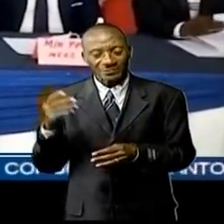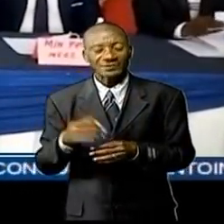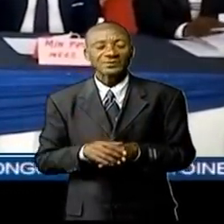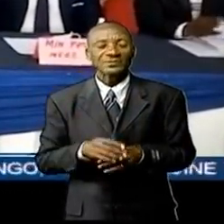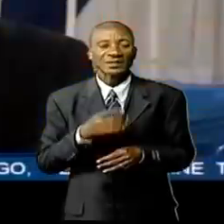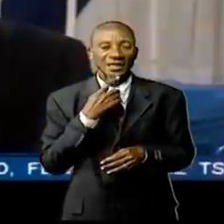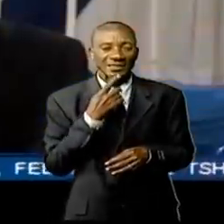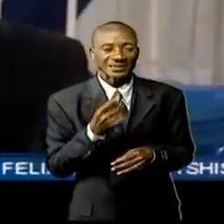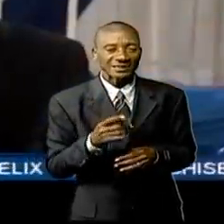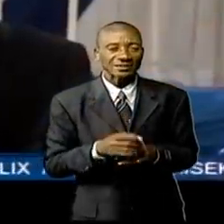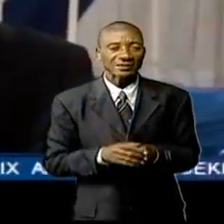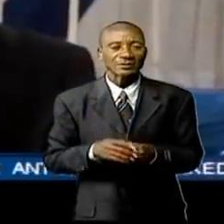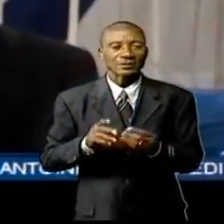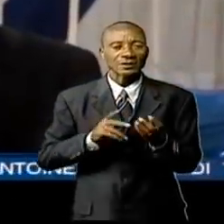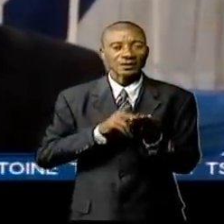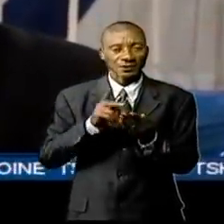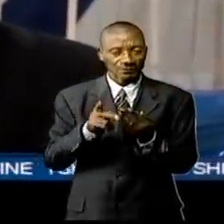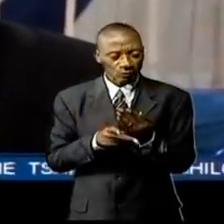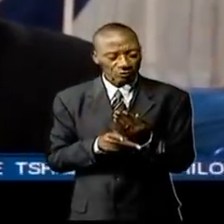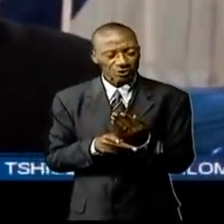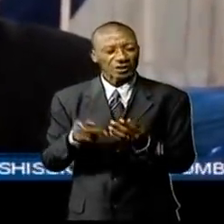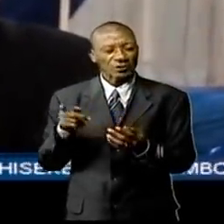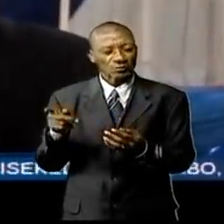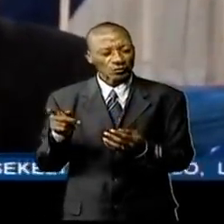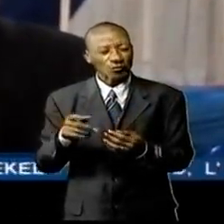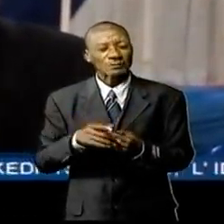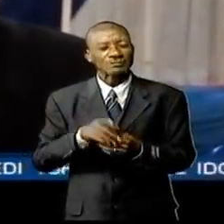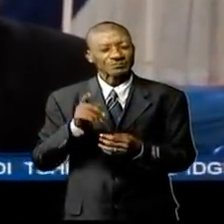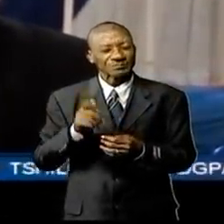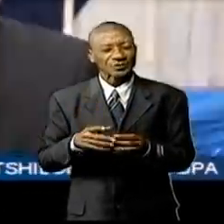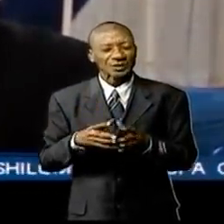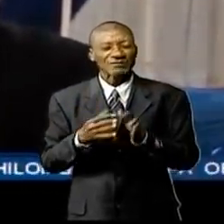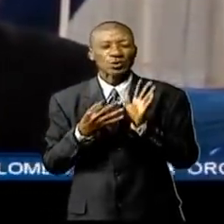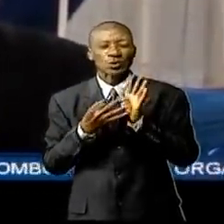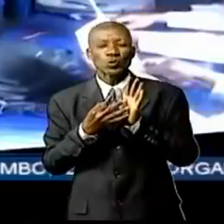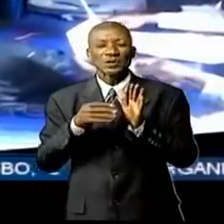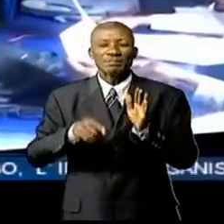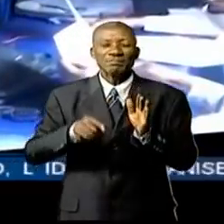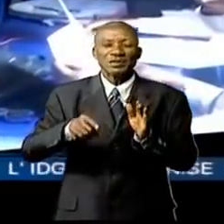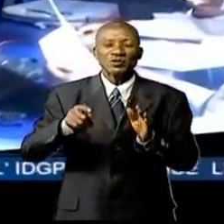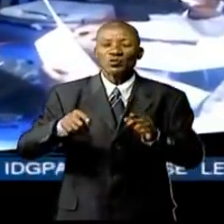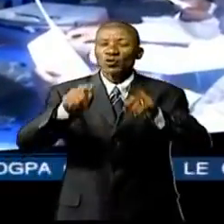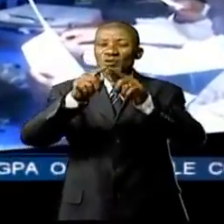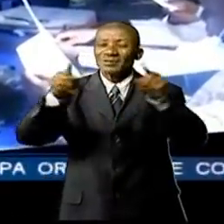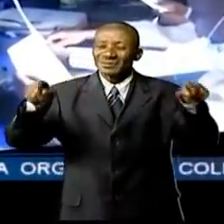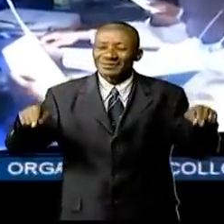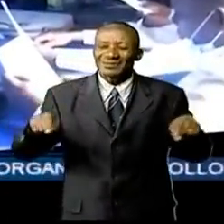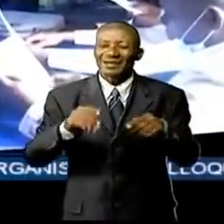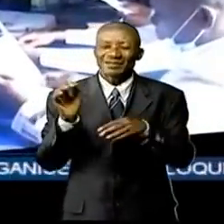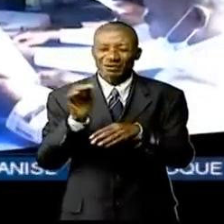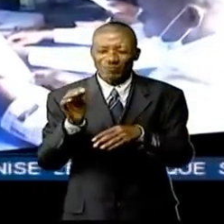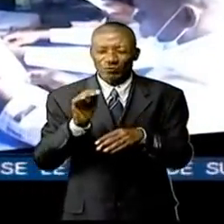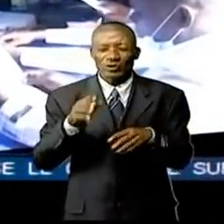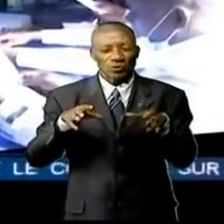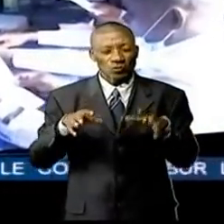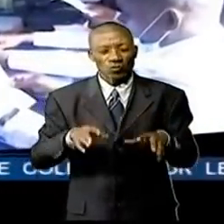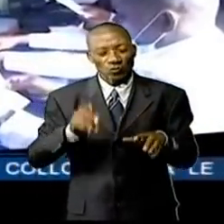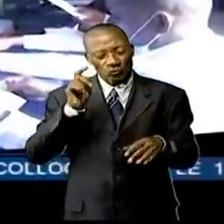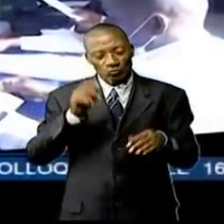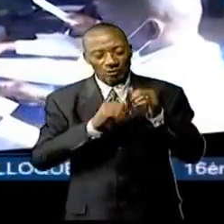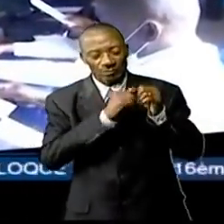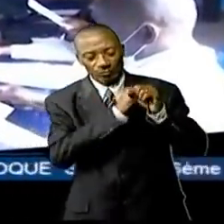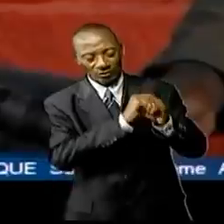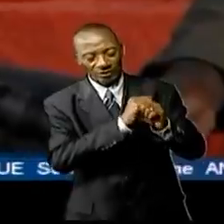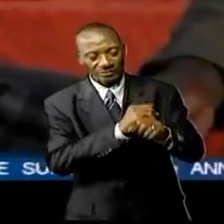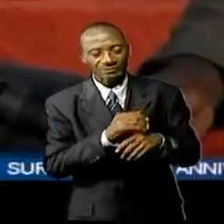que ce projet vise à restaurer plus de 8 millions d'hectares en République démocratique du Congo. Pour le gouverneur ad interim du